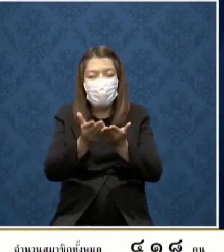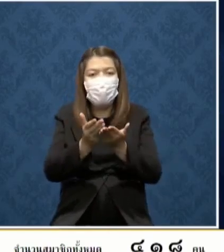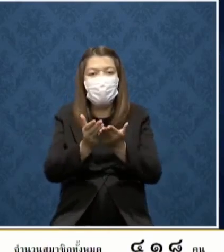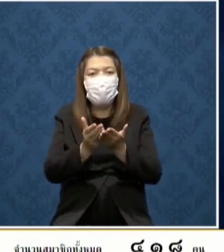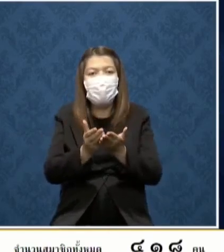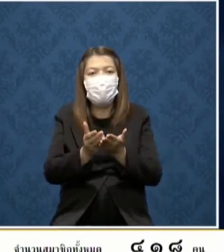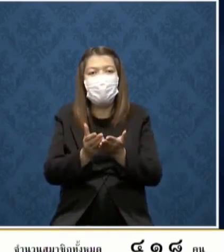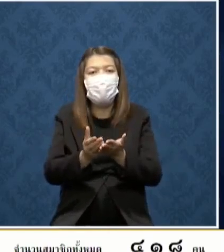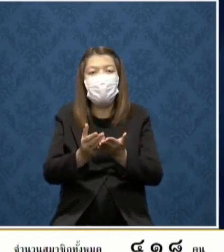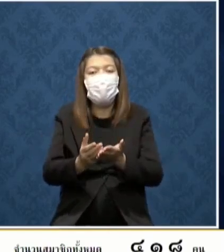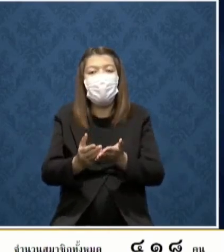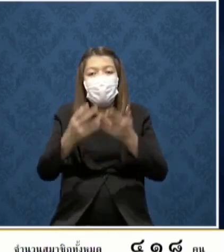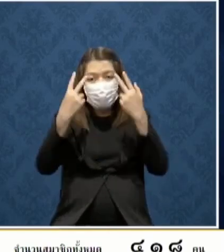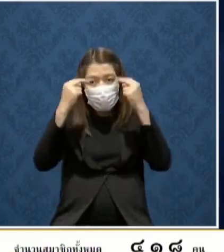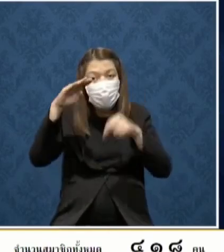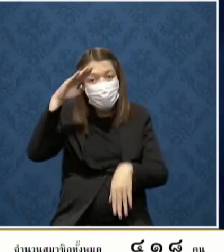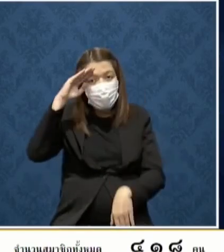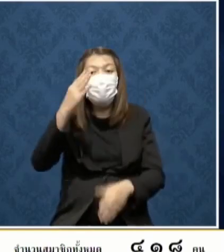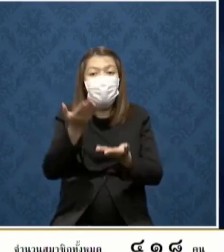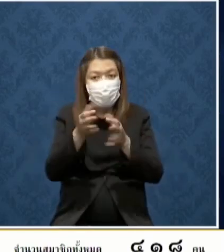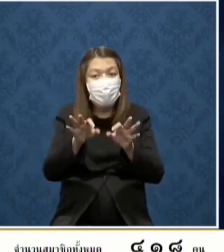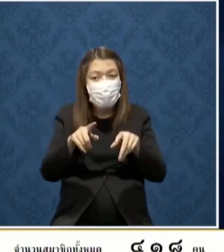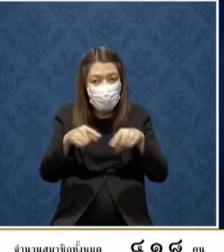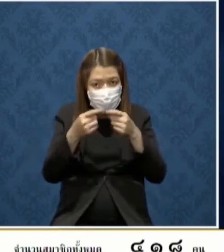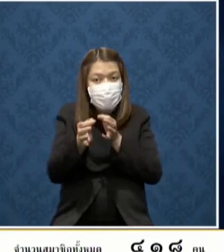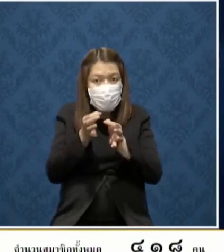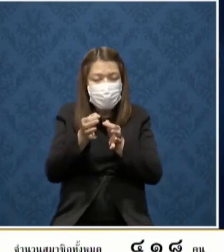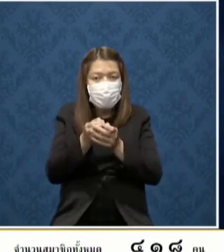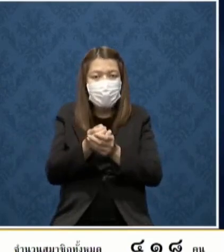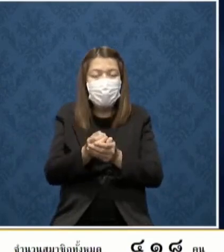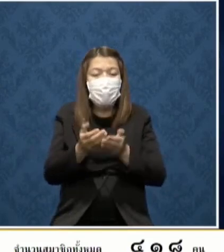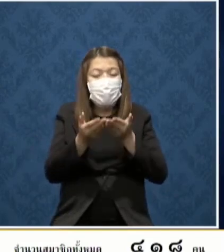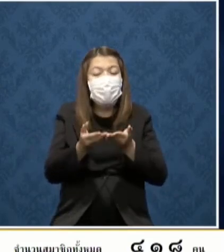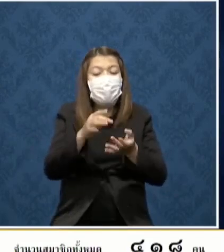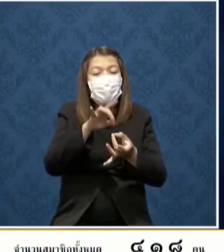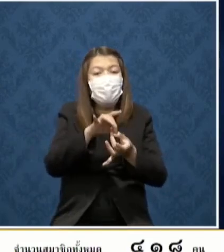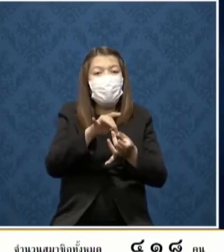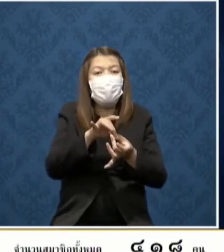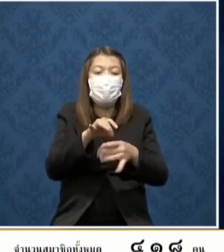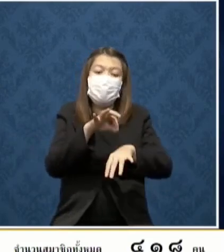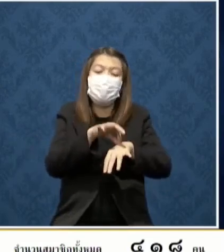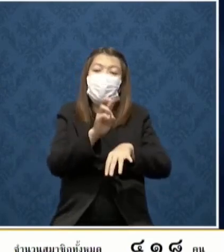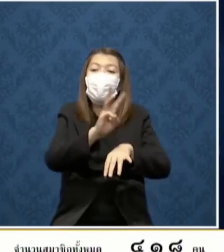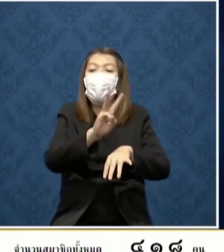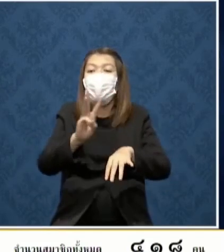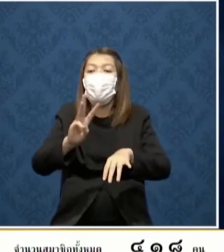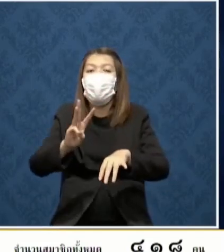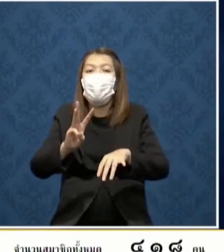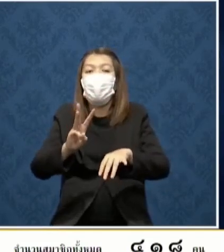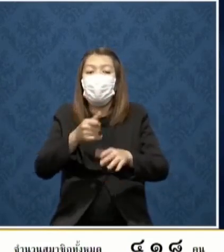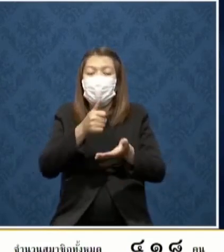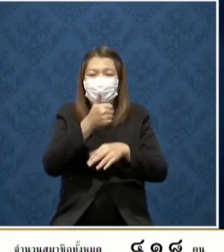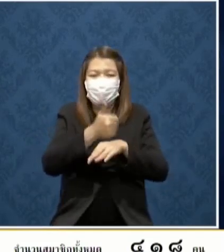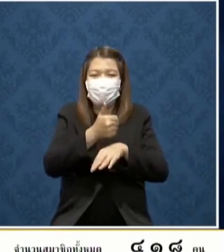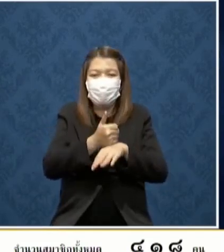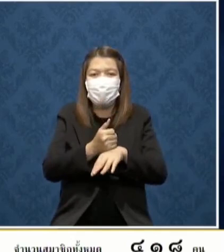ผเอกปยตตอดผมหนอยครับ วามันเกิดอะไรขึ้นครับที่เรอหวงสโกไทย เว้นว้างบันจุ ตำแหน่งต้นกล เรือมา